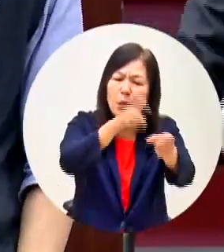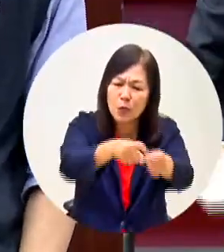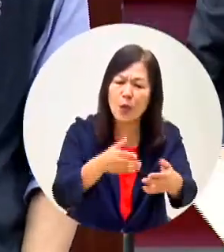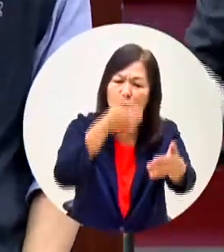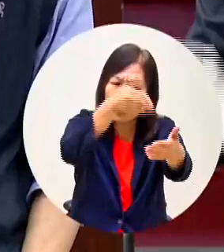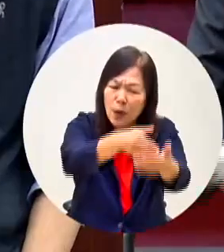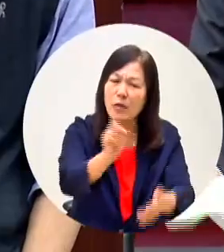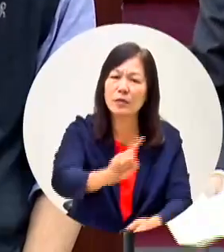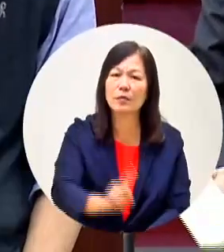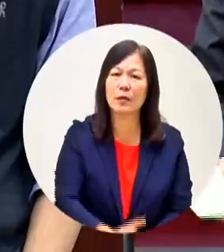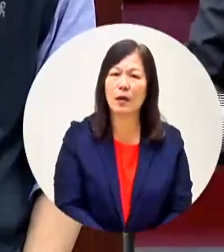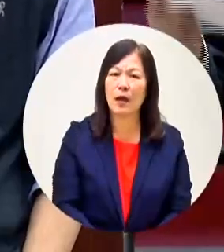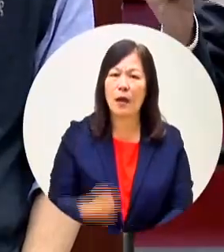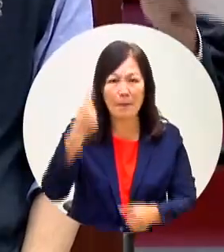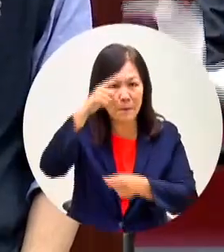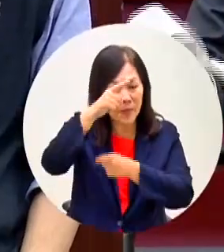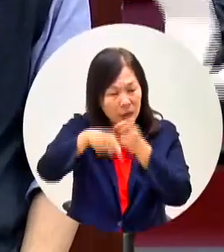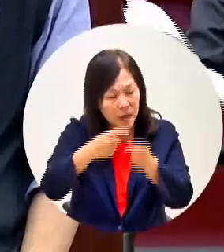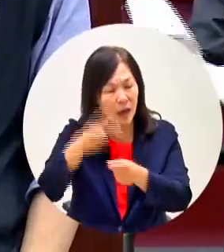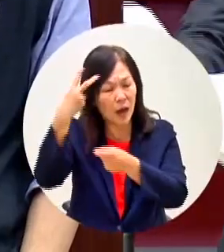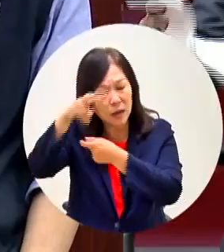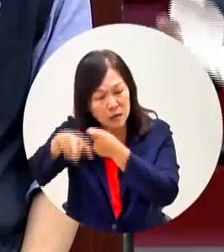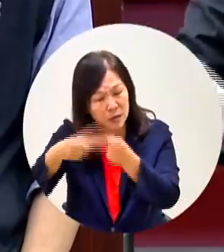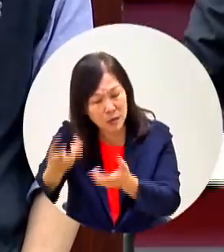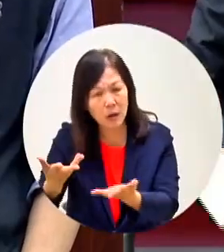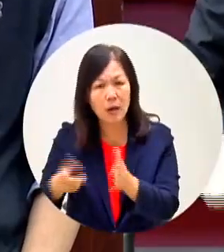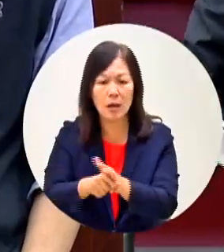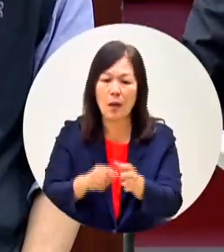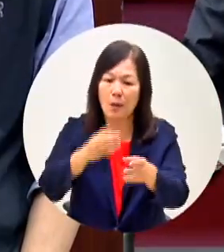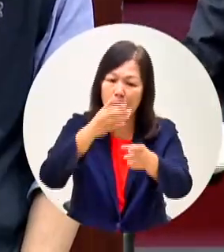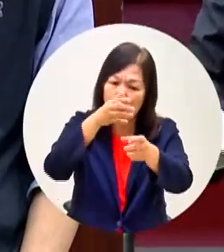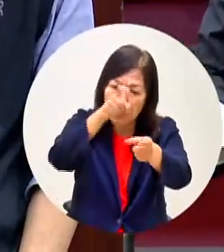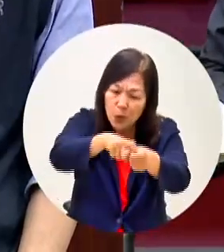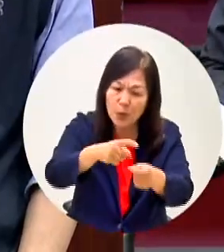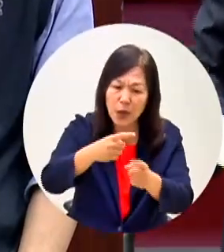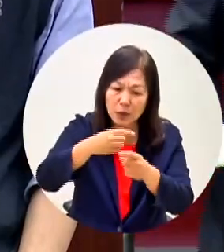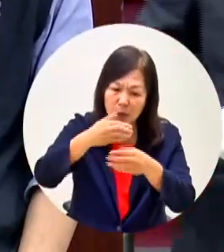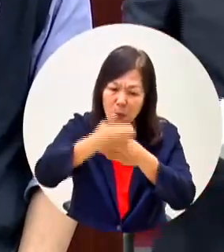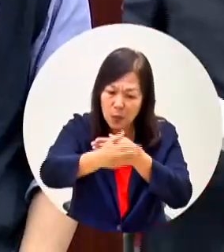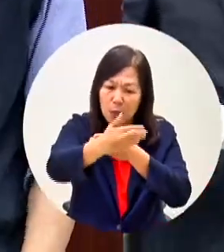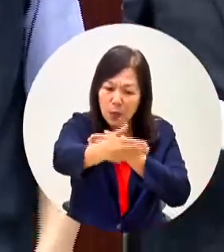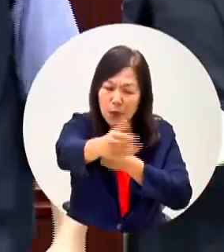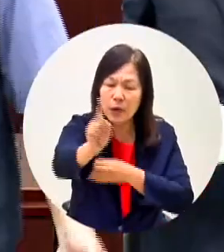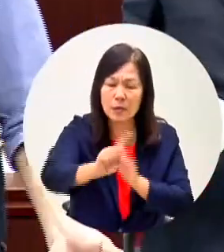后年的时候，可以达到哪一个目标？这是更具体、需要清楚说明白的。